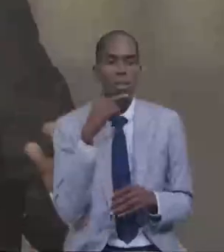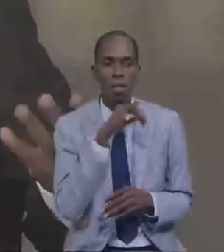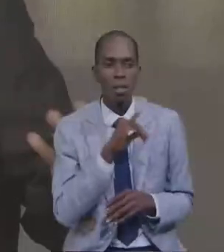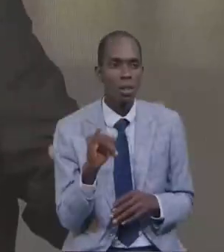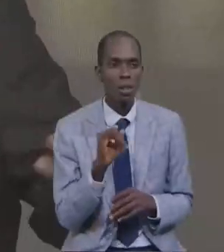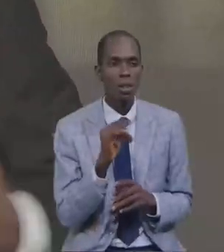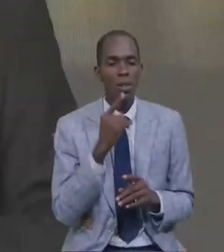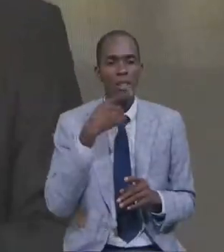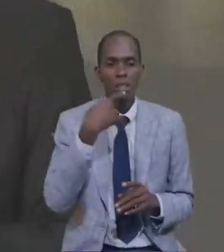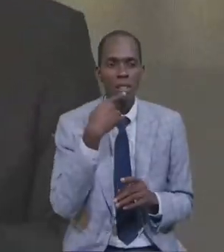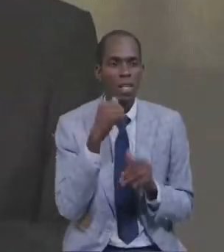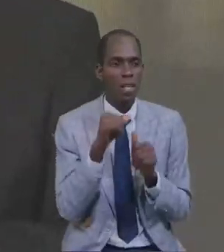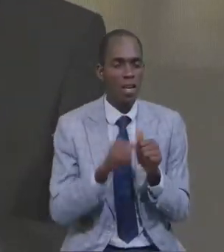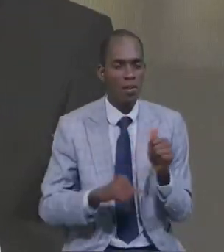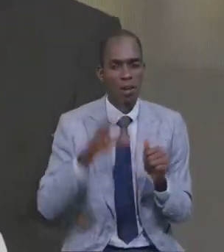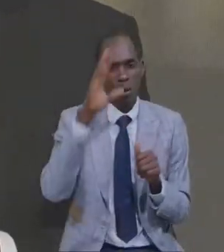sommes